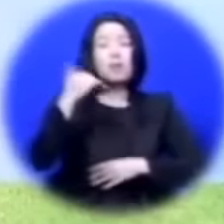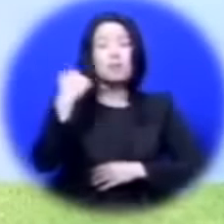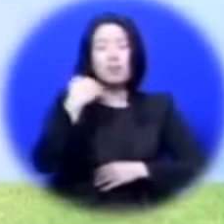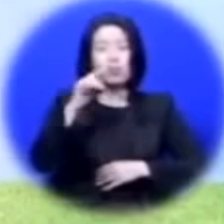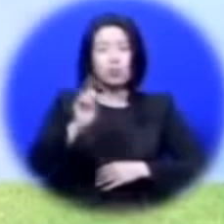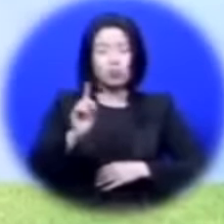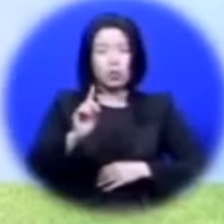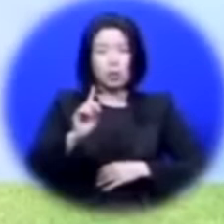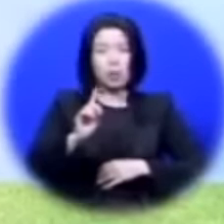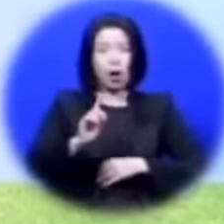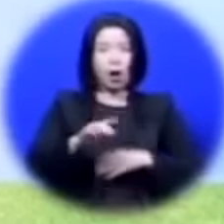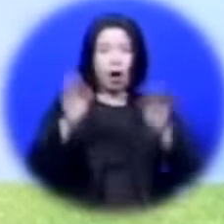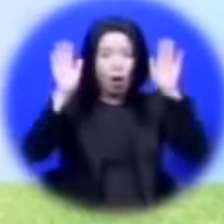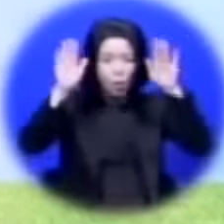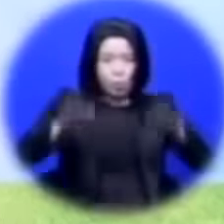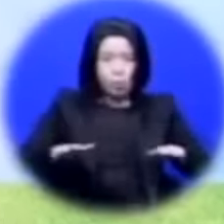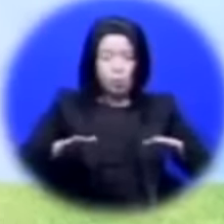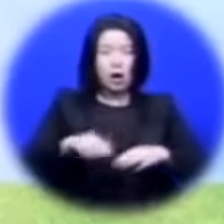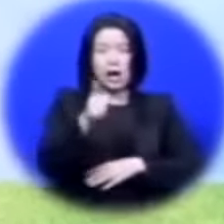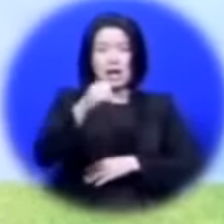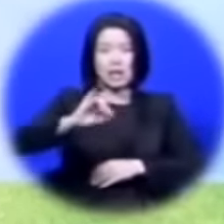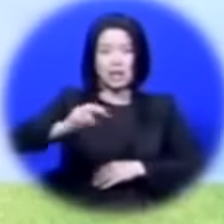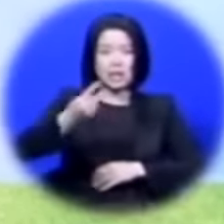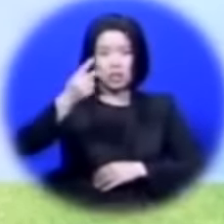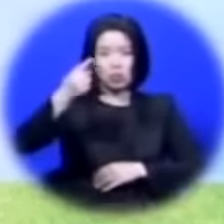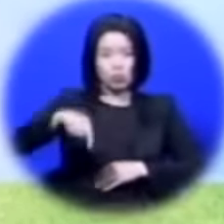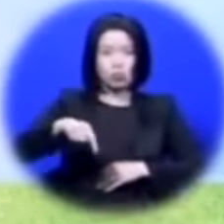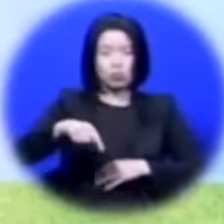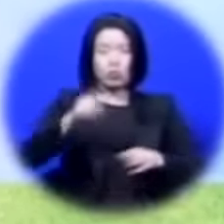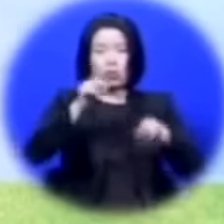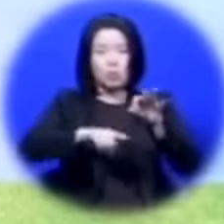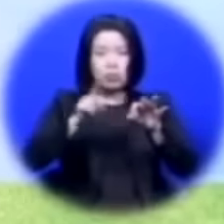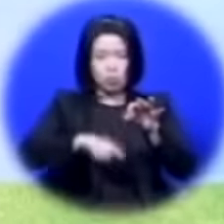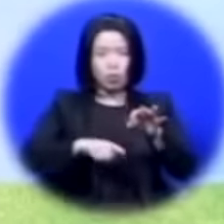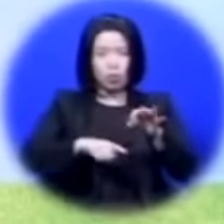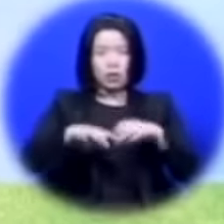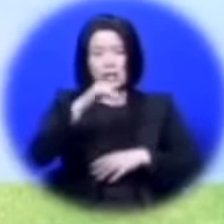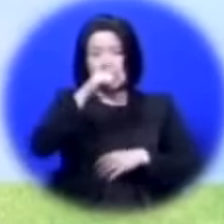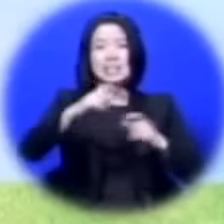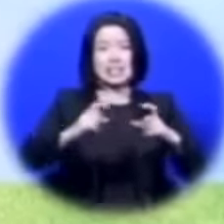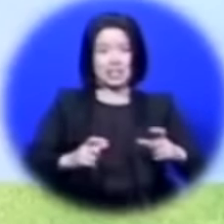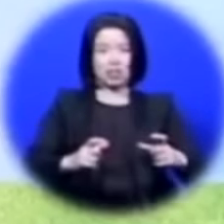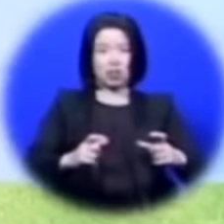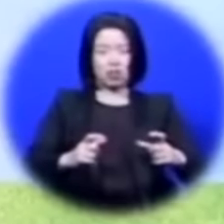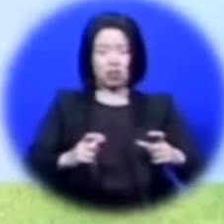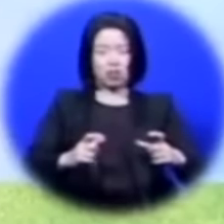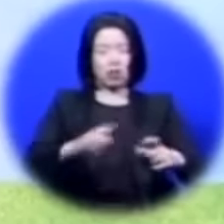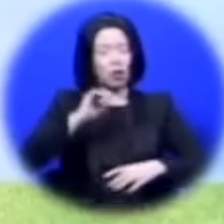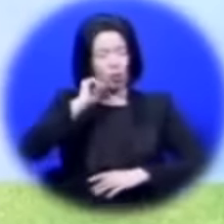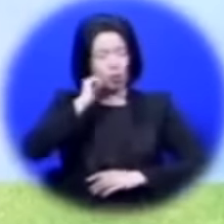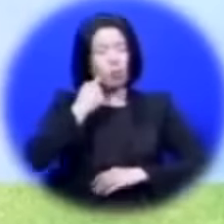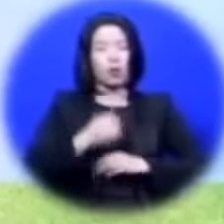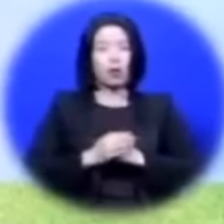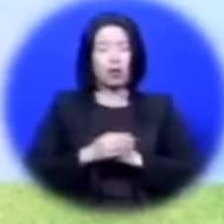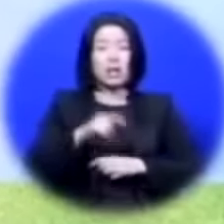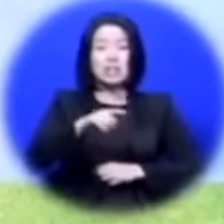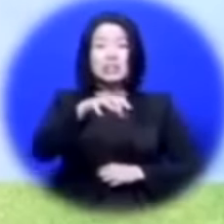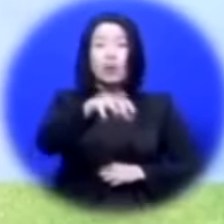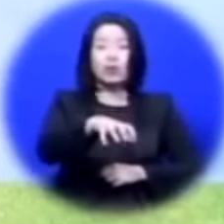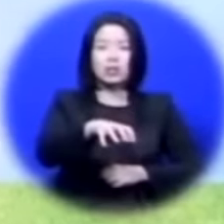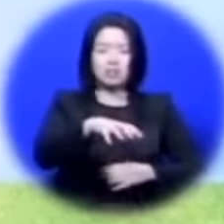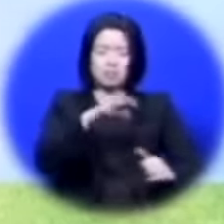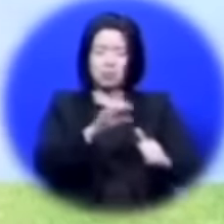또 불교도 힌두교도들이 있는 지역들입니다 그곳은 정말 핍박이 있는